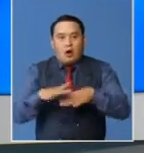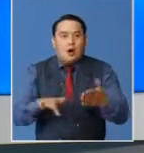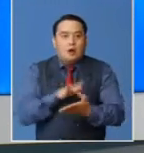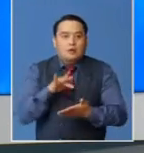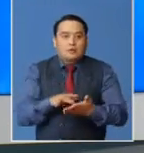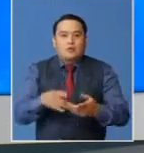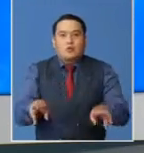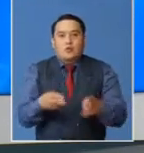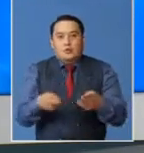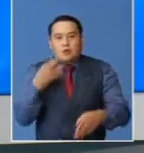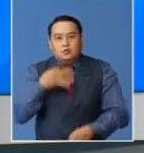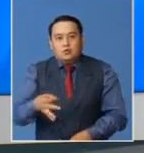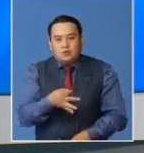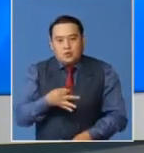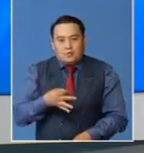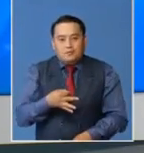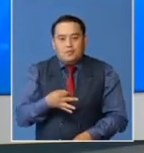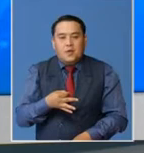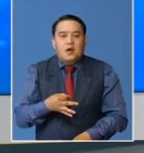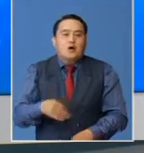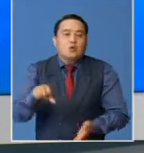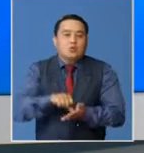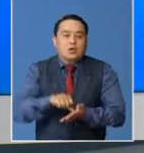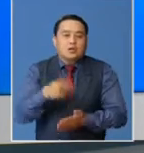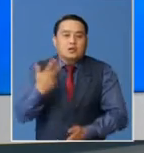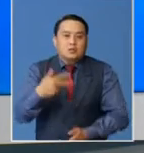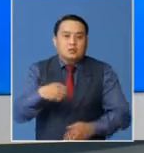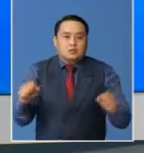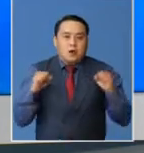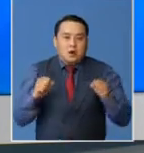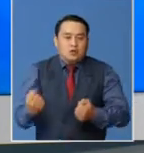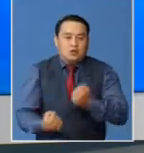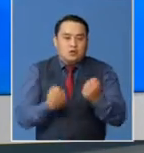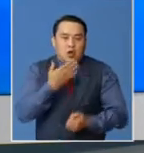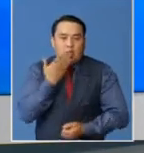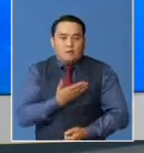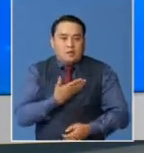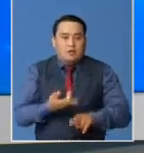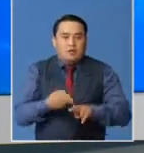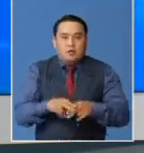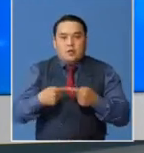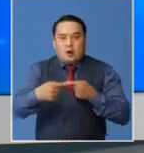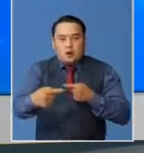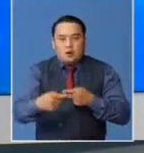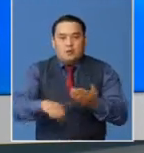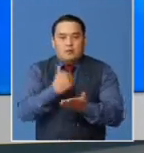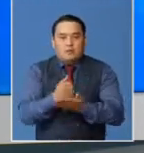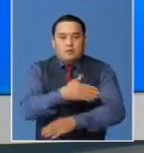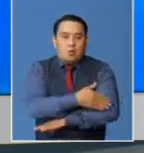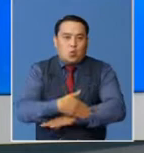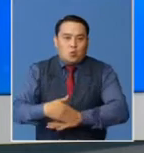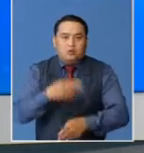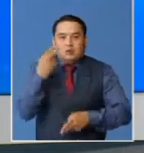и автомобильными клубами областного центра. В ней приняли участие почти 30 автолюбителей. Маршрут проходил по основным улицам